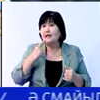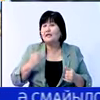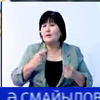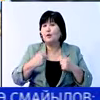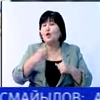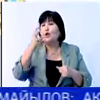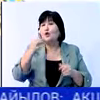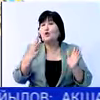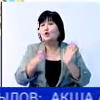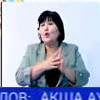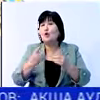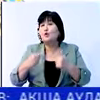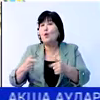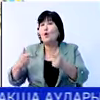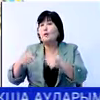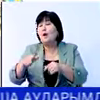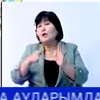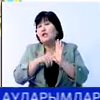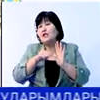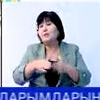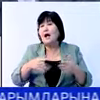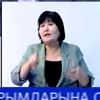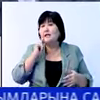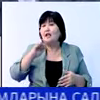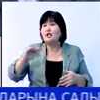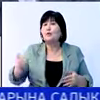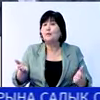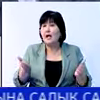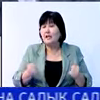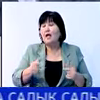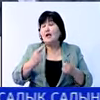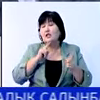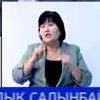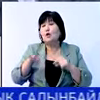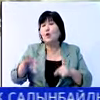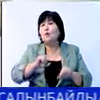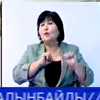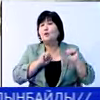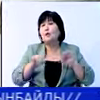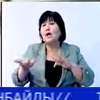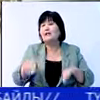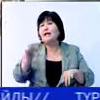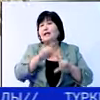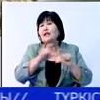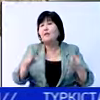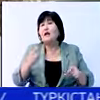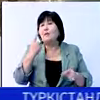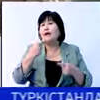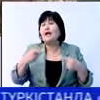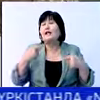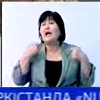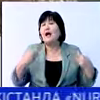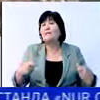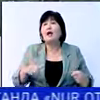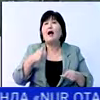ұйымының 309 бөлімшесі бар. Оған 7000-нан астам жасөспірім тартылған. Жиында облыстық қорғаныс істері жөніндегі департаменттің бірқатар офицері